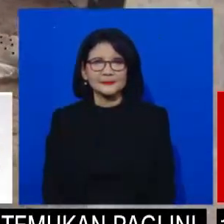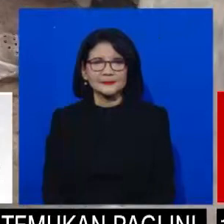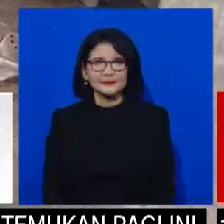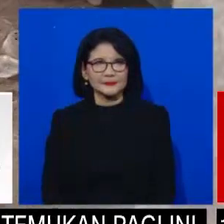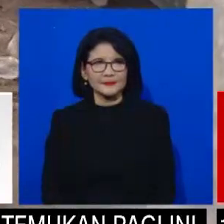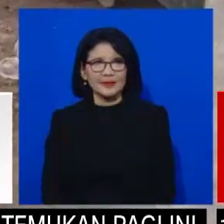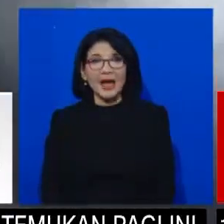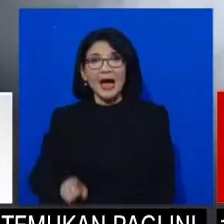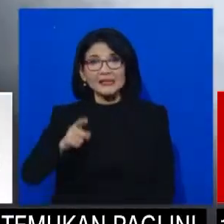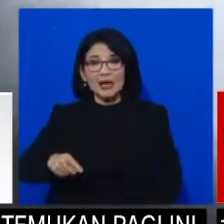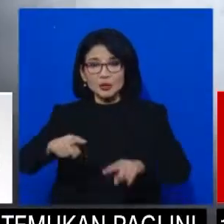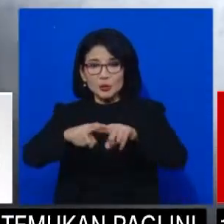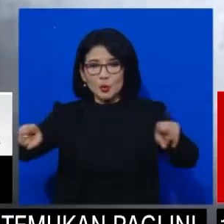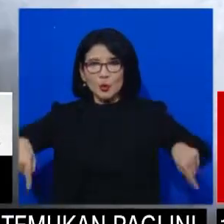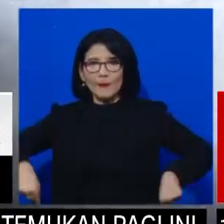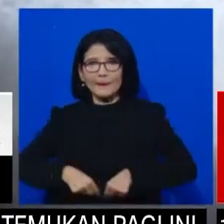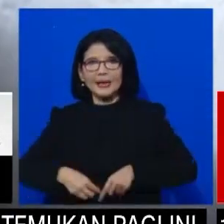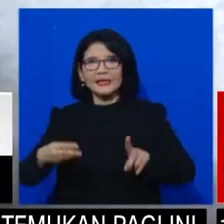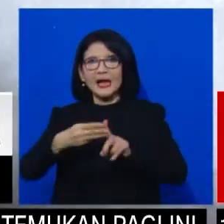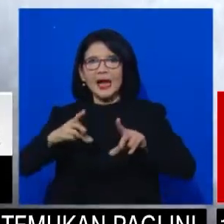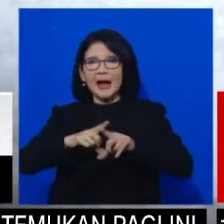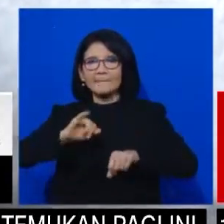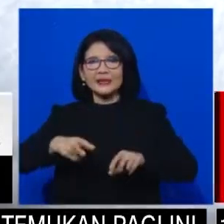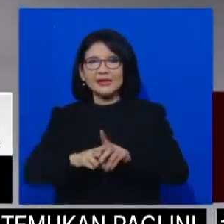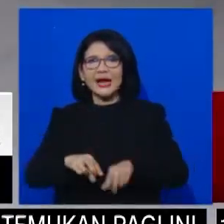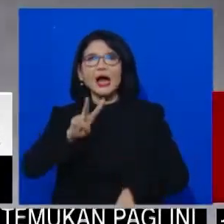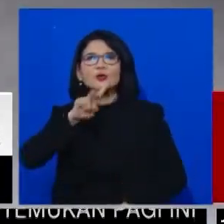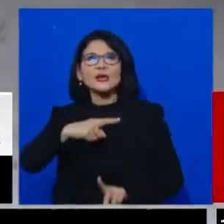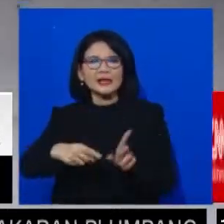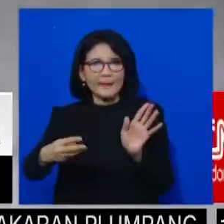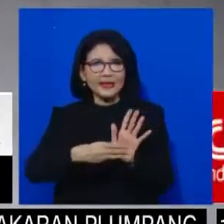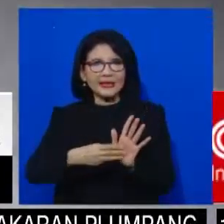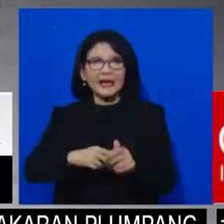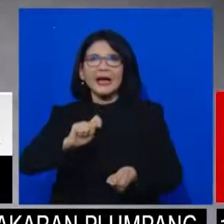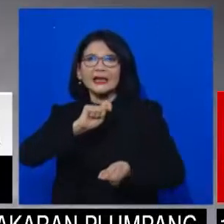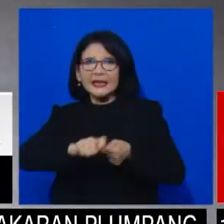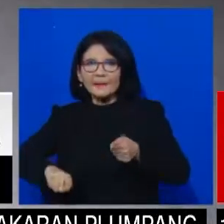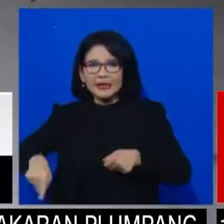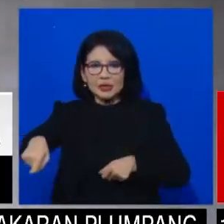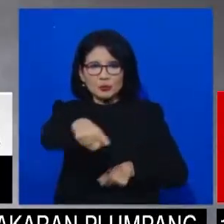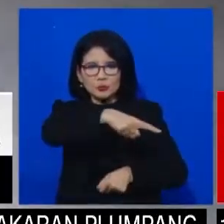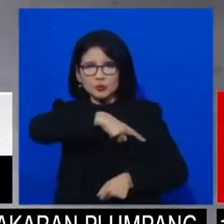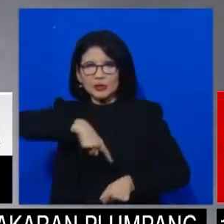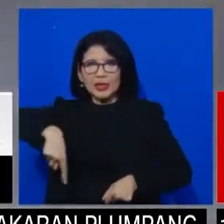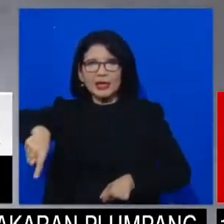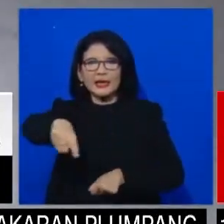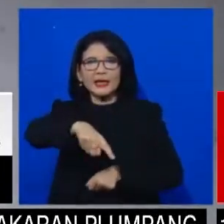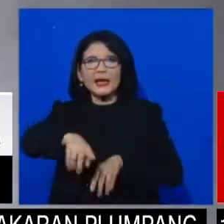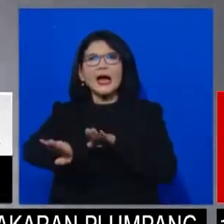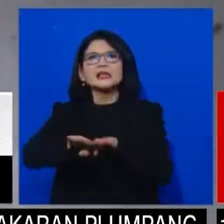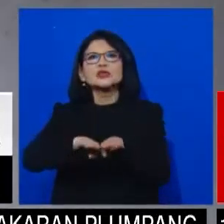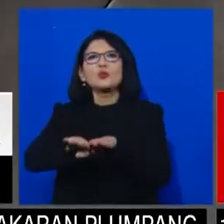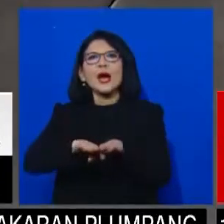Dari satu plat baja utuh berukuran sekitar 2,5 meter kali 1,5 meter ini, kita buat pola berbentuk lingkaran sesuai ukuran yang